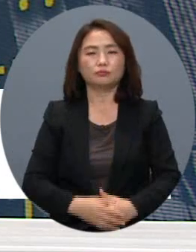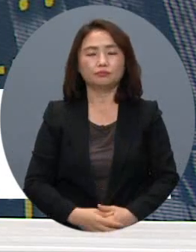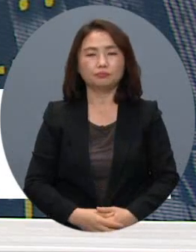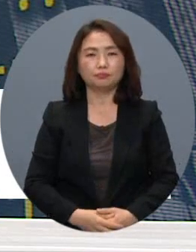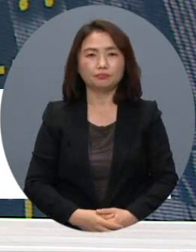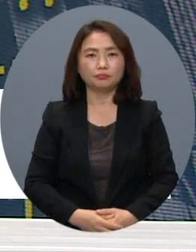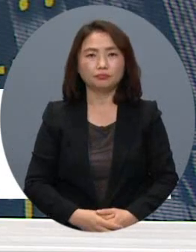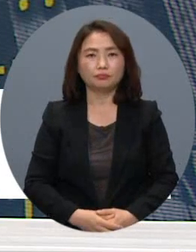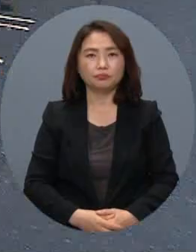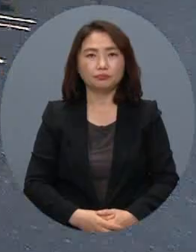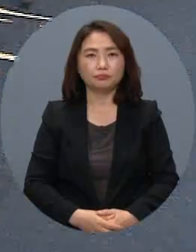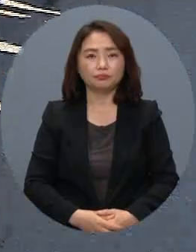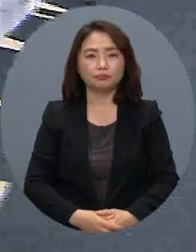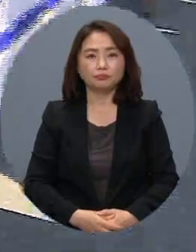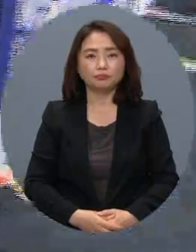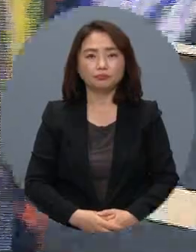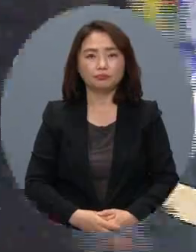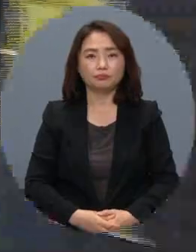보도합니다.